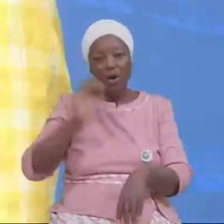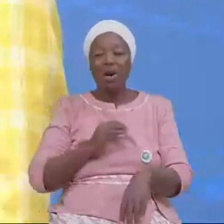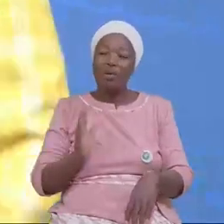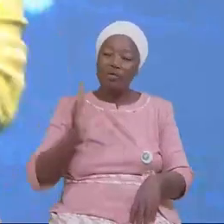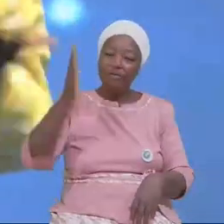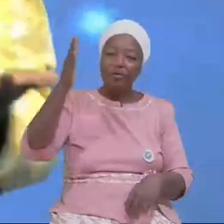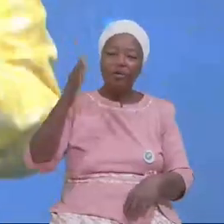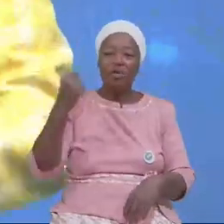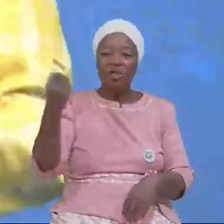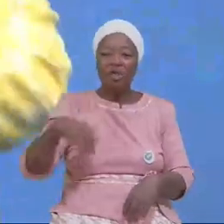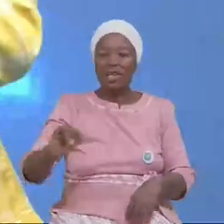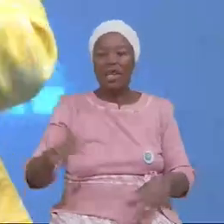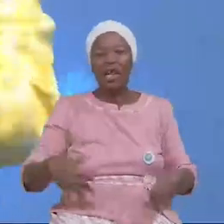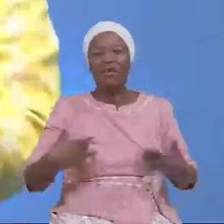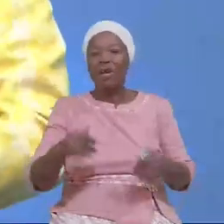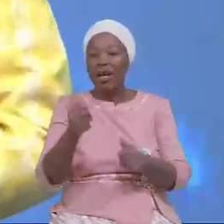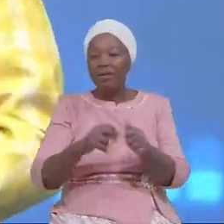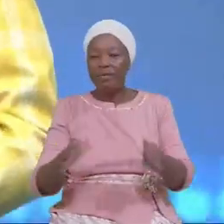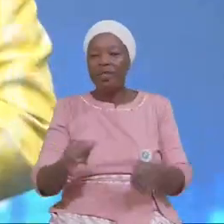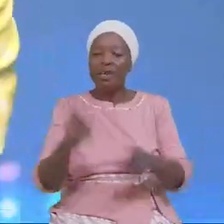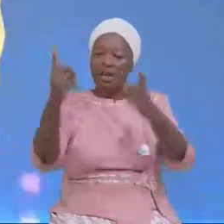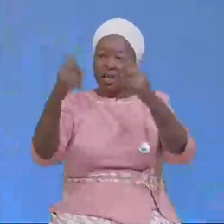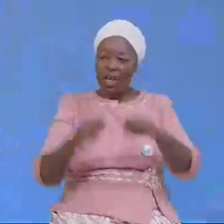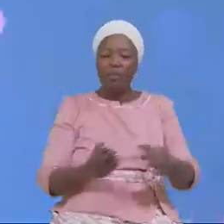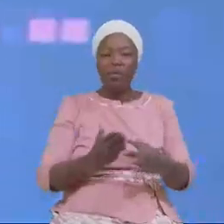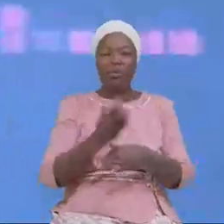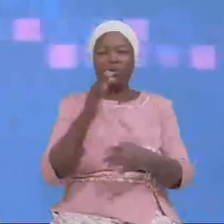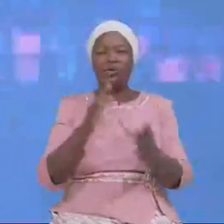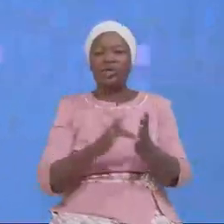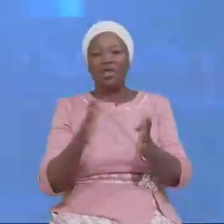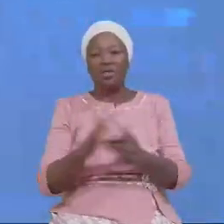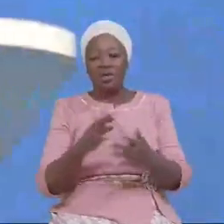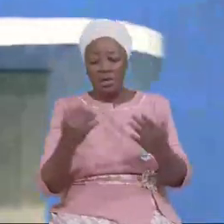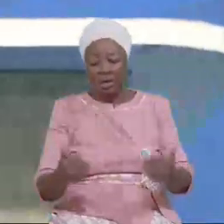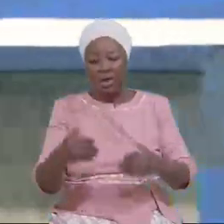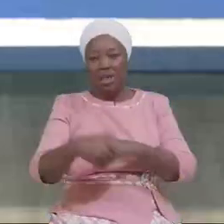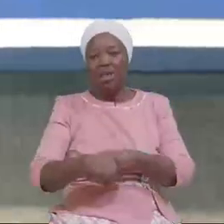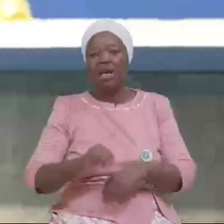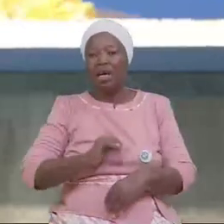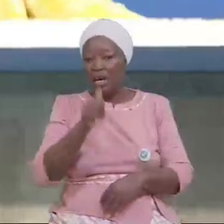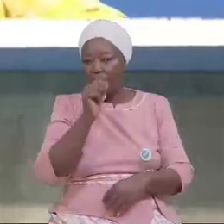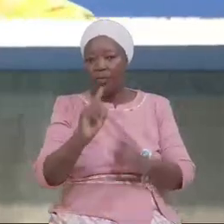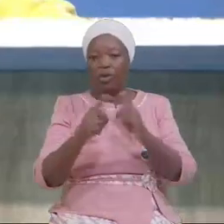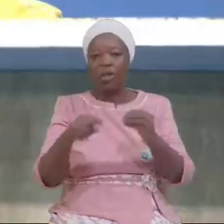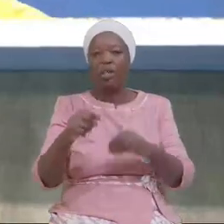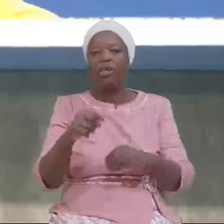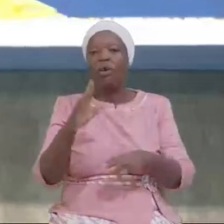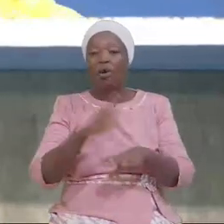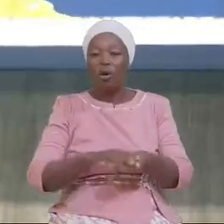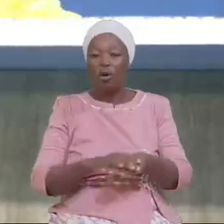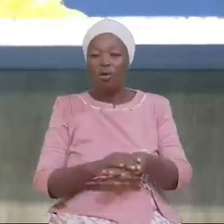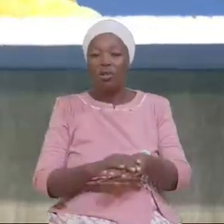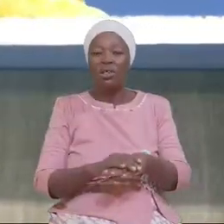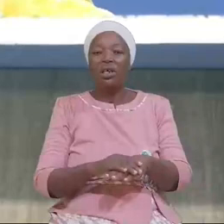félicité éternelle, que tout vienne passer par Jésus. Ainsi, ce soir, je vous